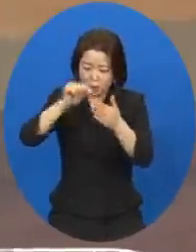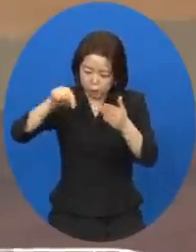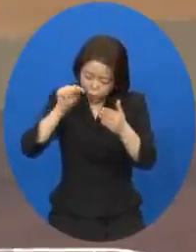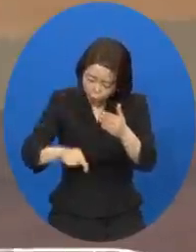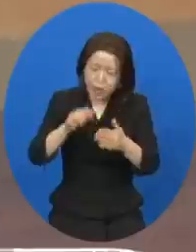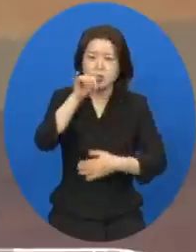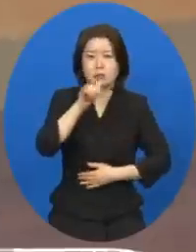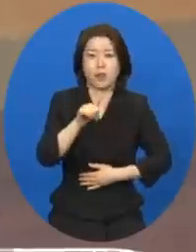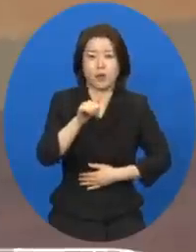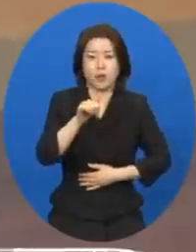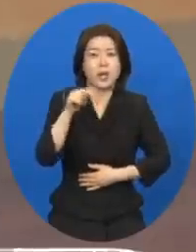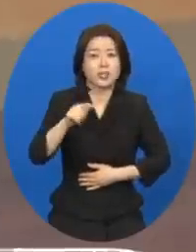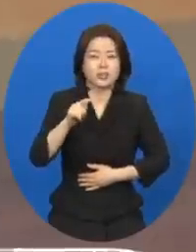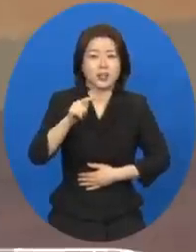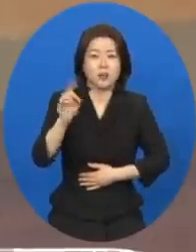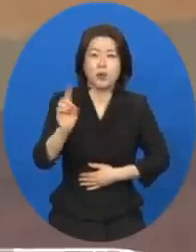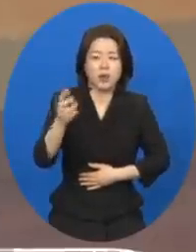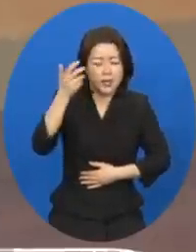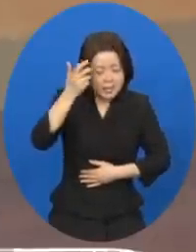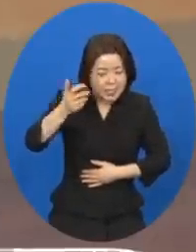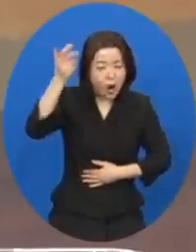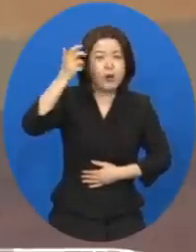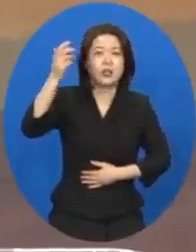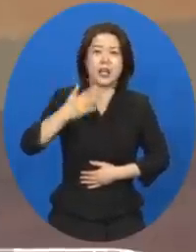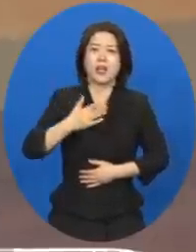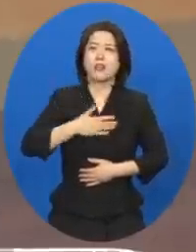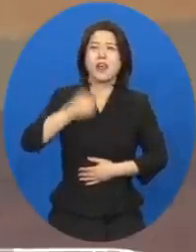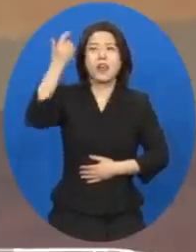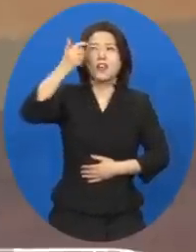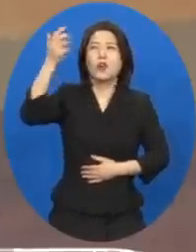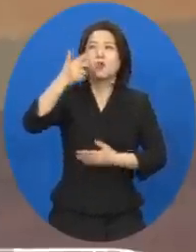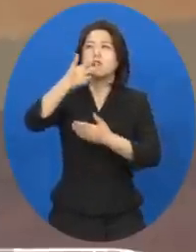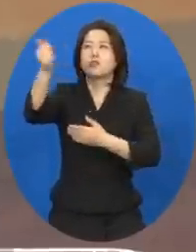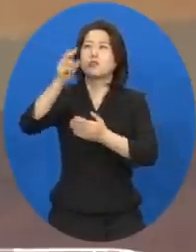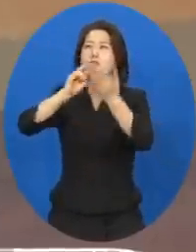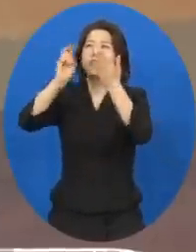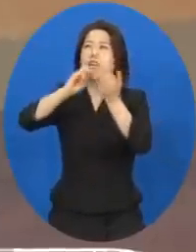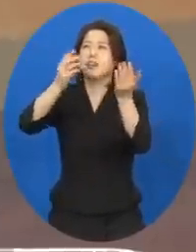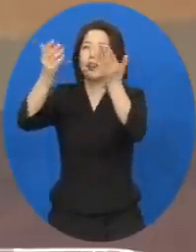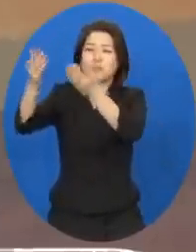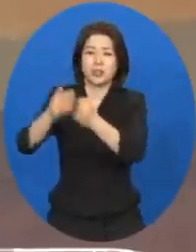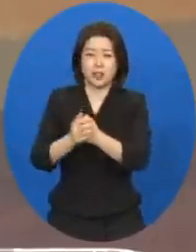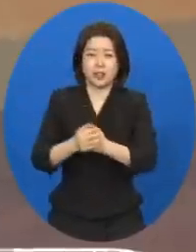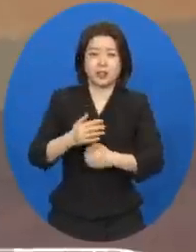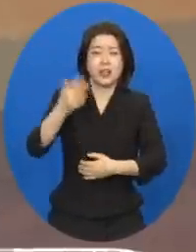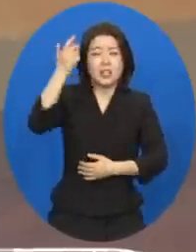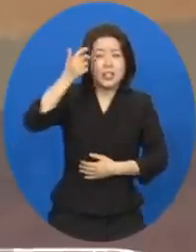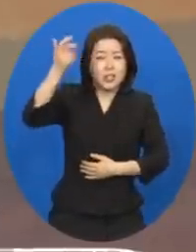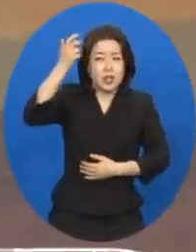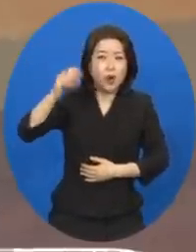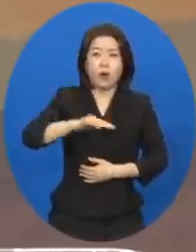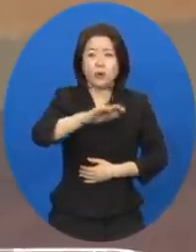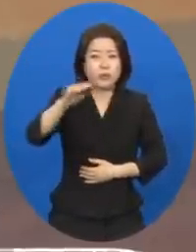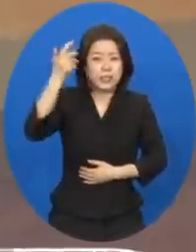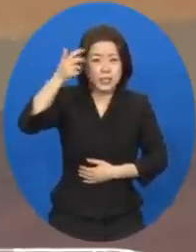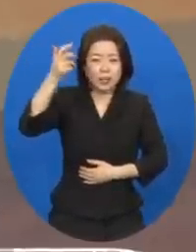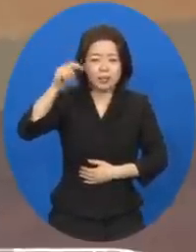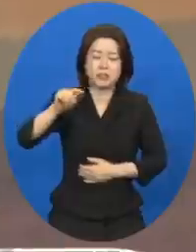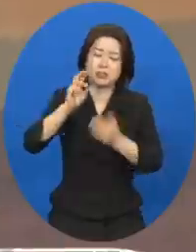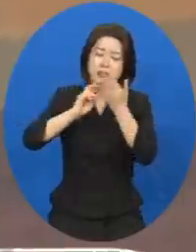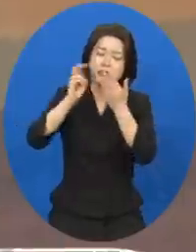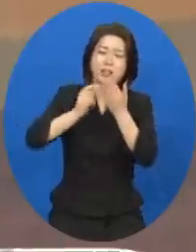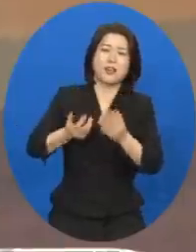그게 바로 영으로 찬양하는, 내 영이 주를 찬양합니다. 여러분의 영혼은 그 찬양을 가지고